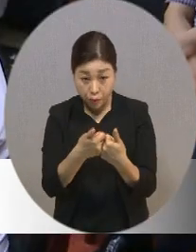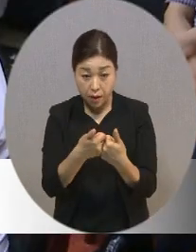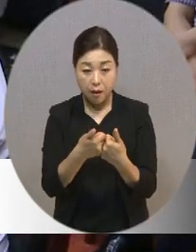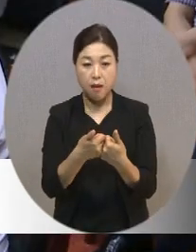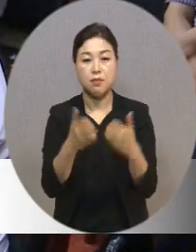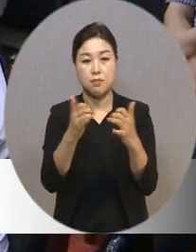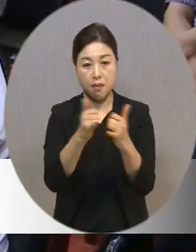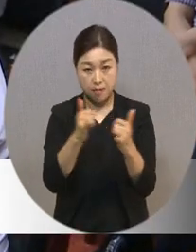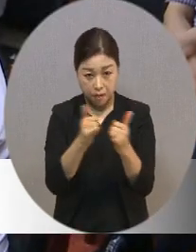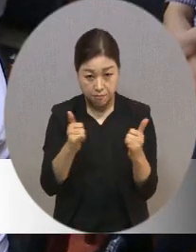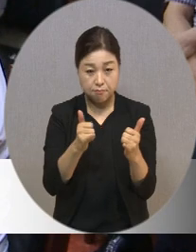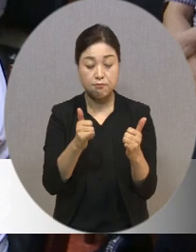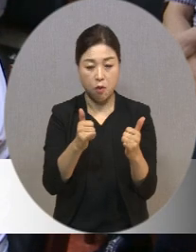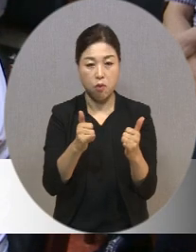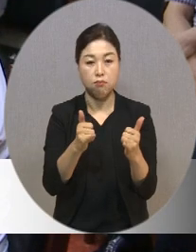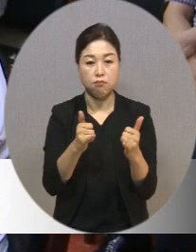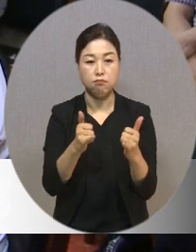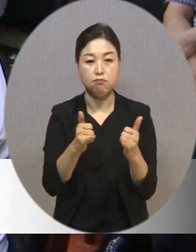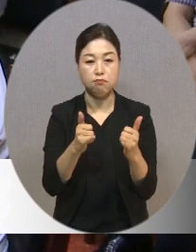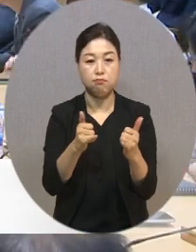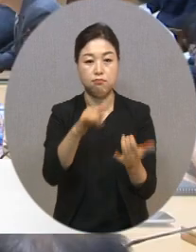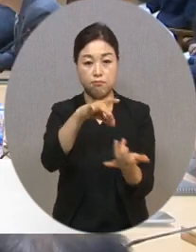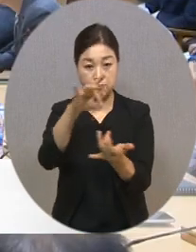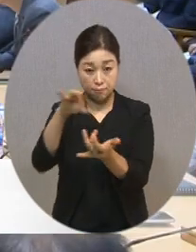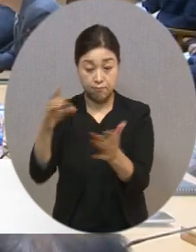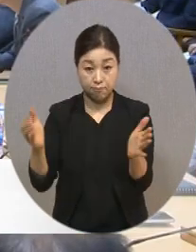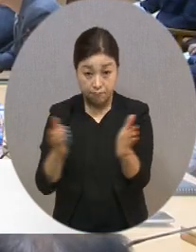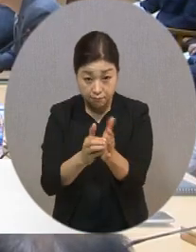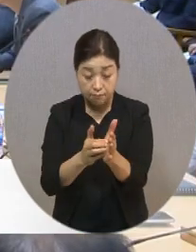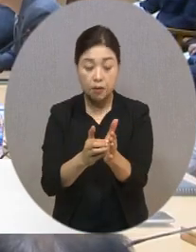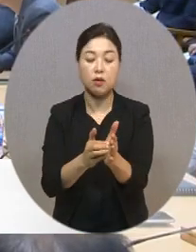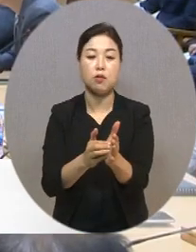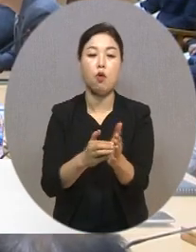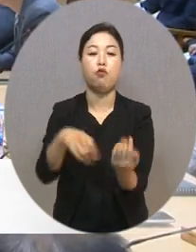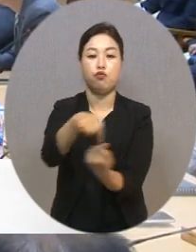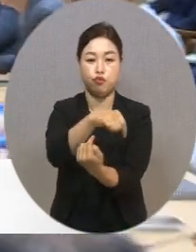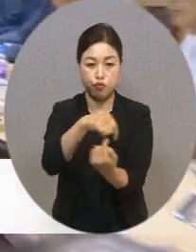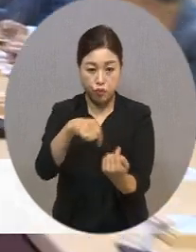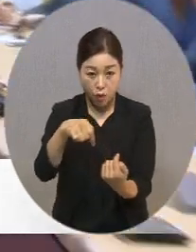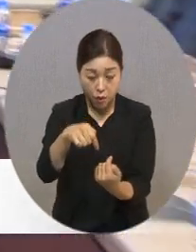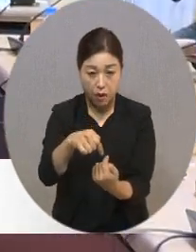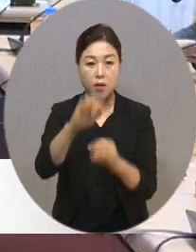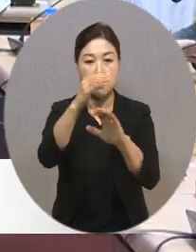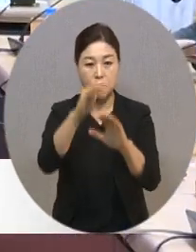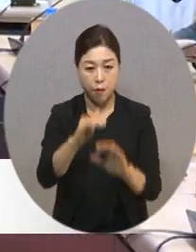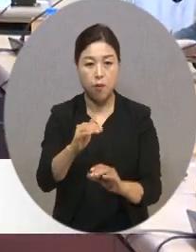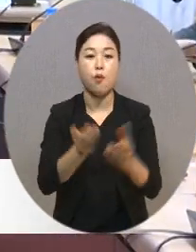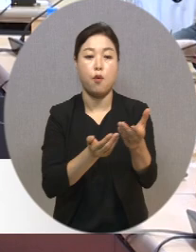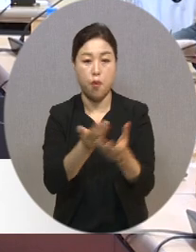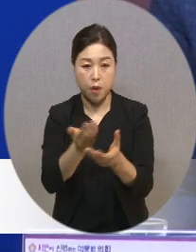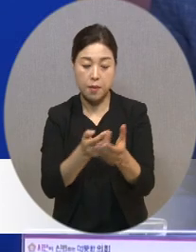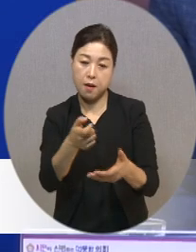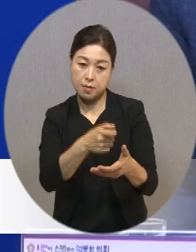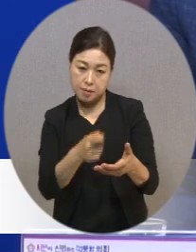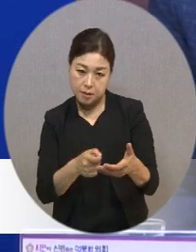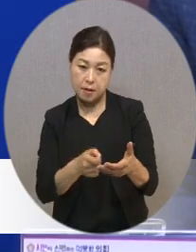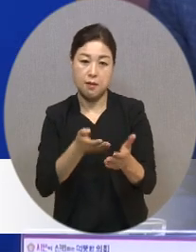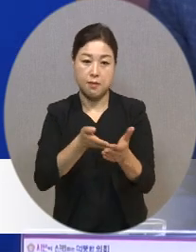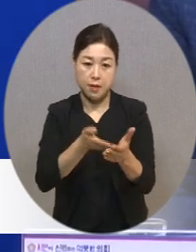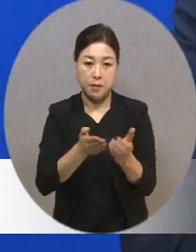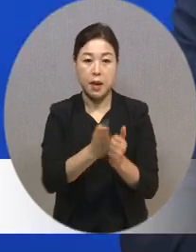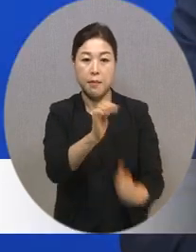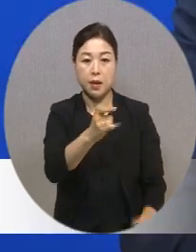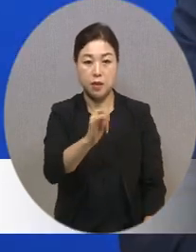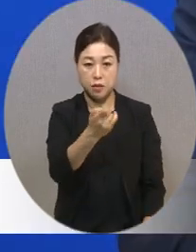따라 의회 운영에 관한 내용 등을 공유하고 소통하기 위해 마련된 이번 기자간담회는 백인숙